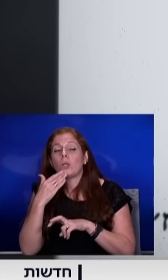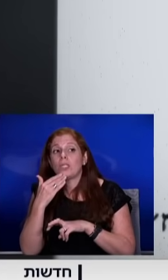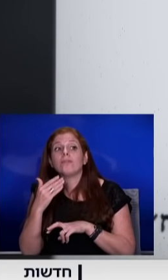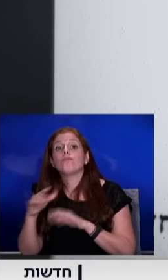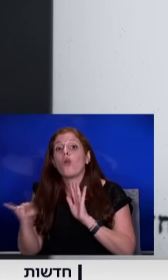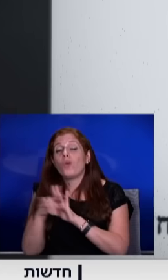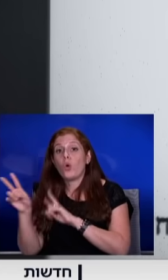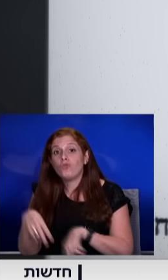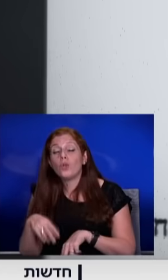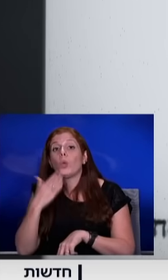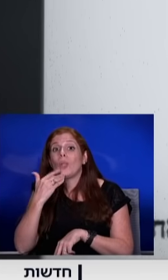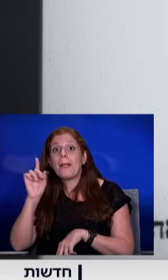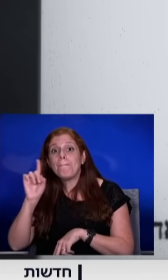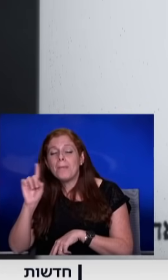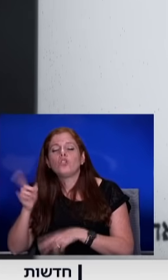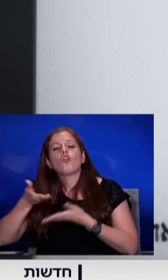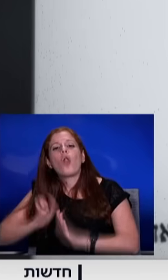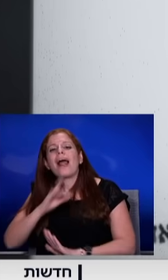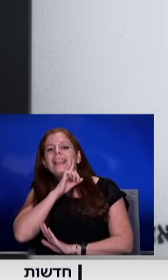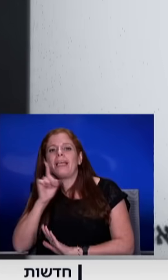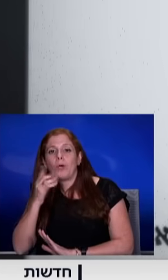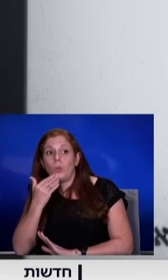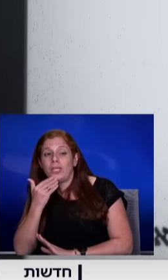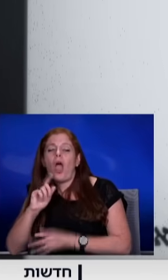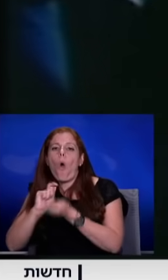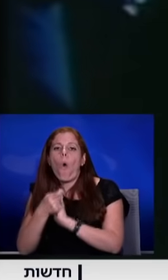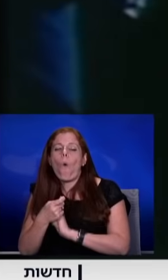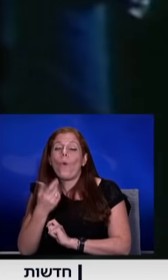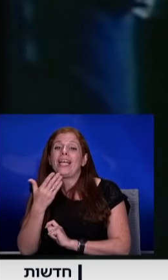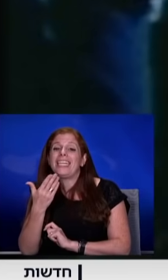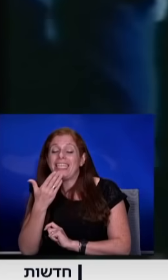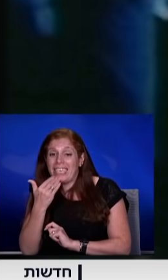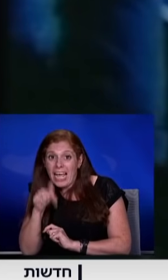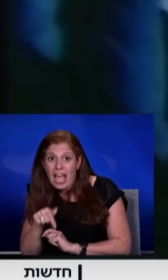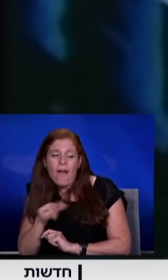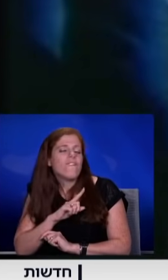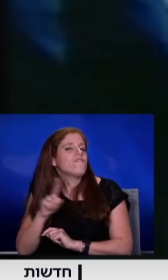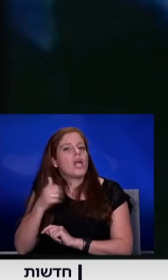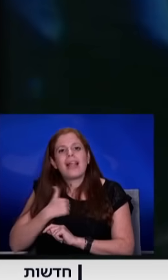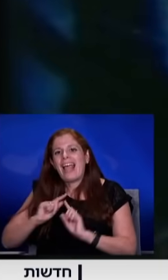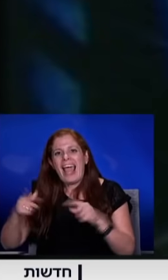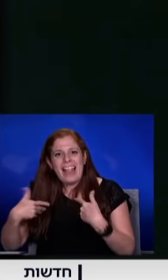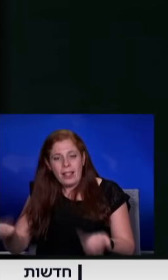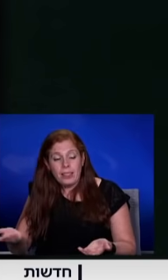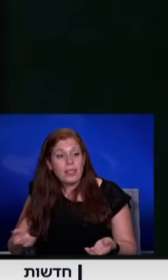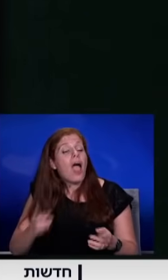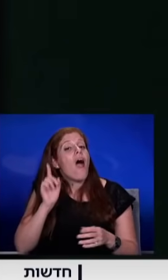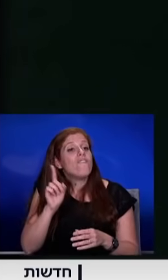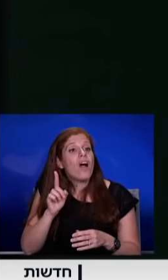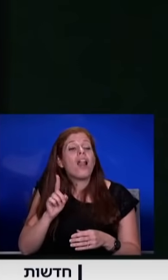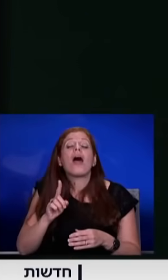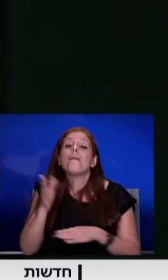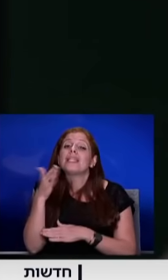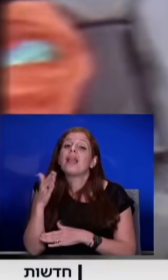שנולד לאם יהודיה או שהתגייר ואינו בן דת אחרת. אבל באותה נשימה, המדינה גם מעודדת נכדים של